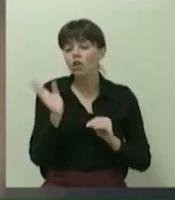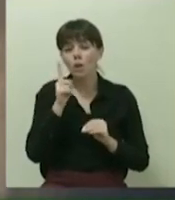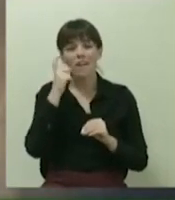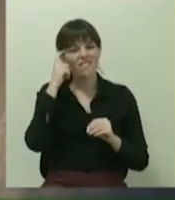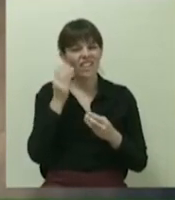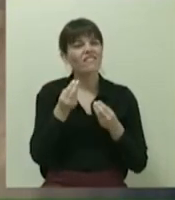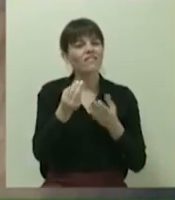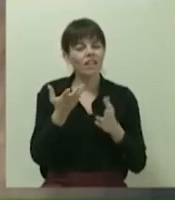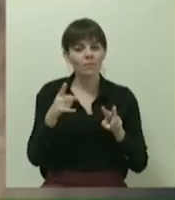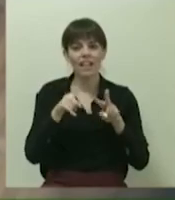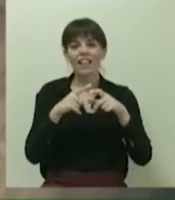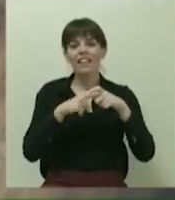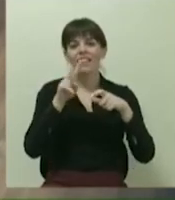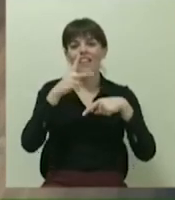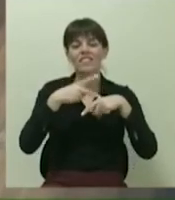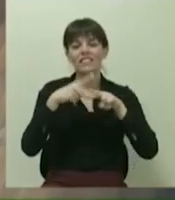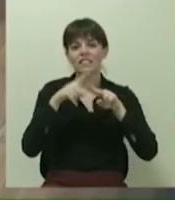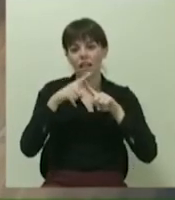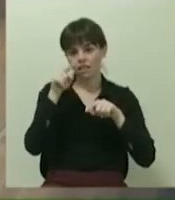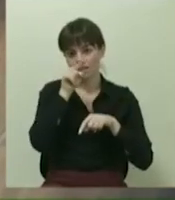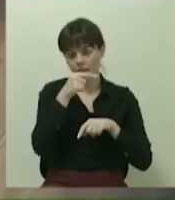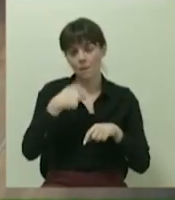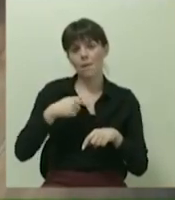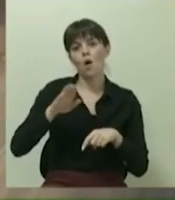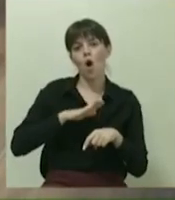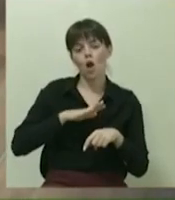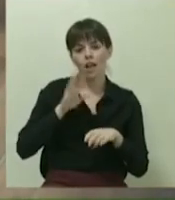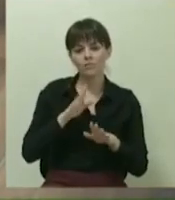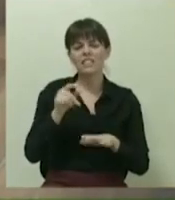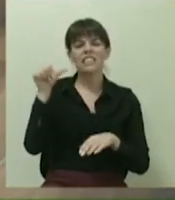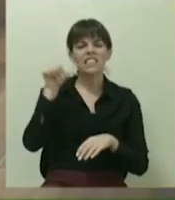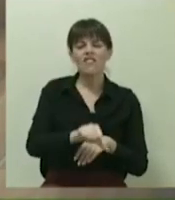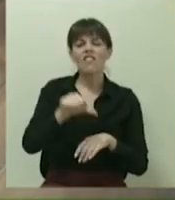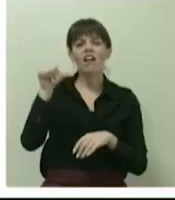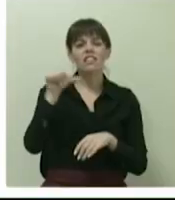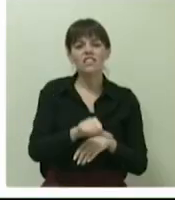fikir verebilir. Nevzat benim öğrencimdi. Birkaç sene hep sınıfta kaldı.